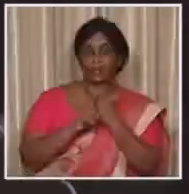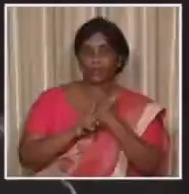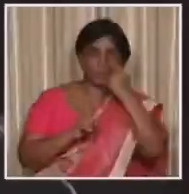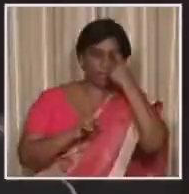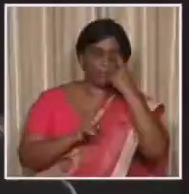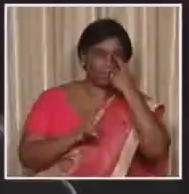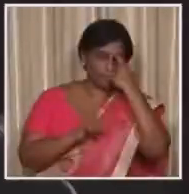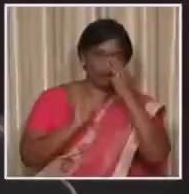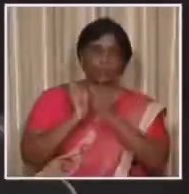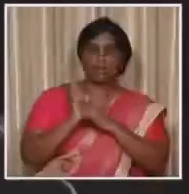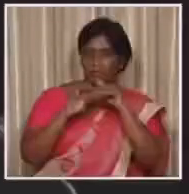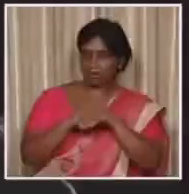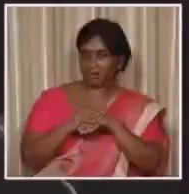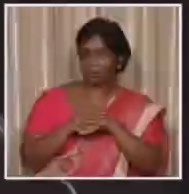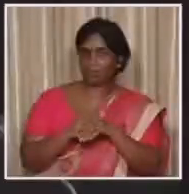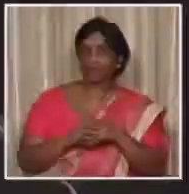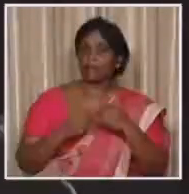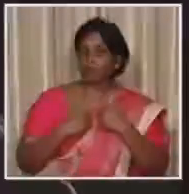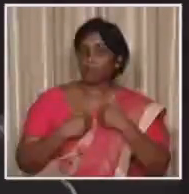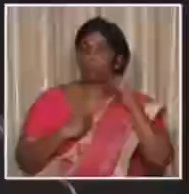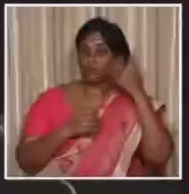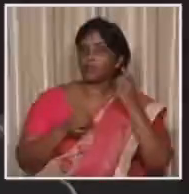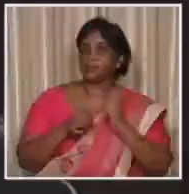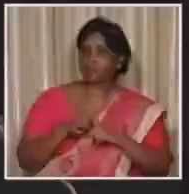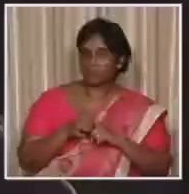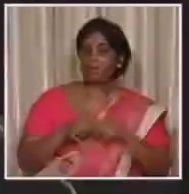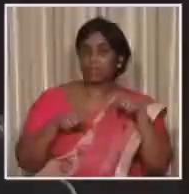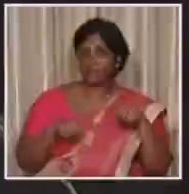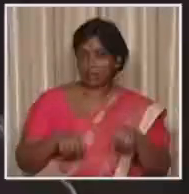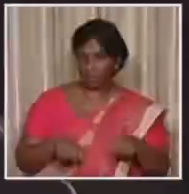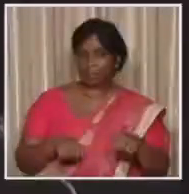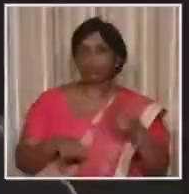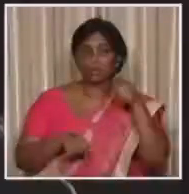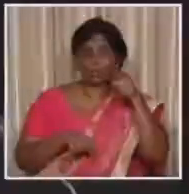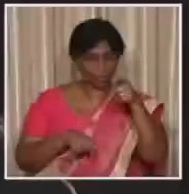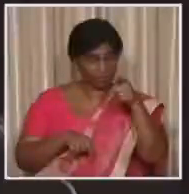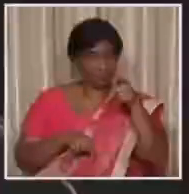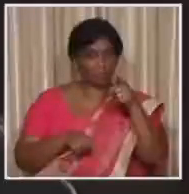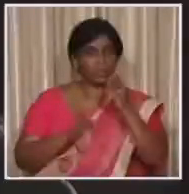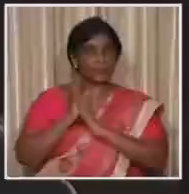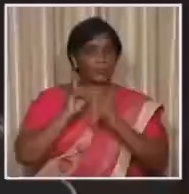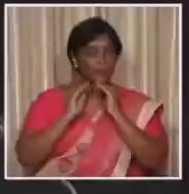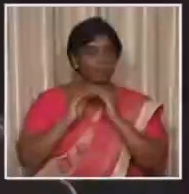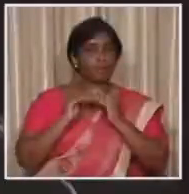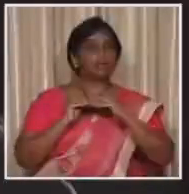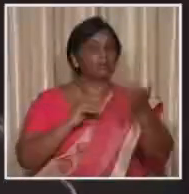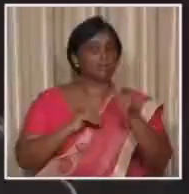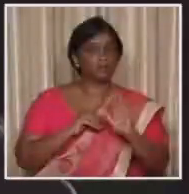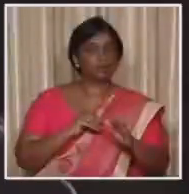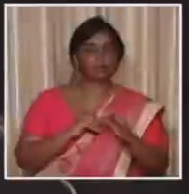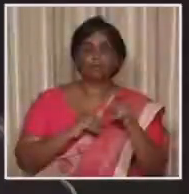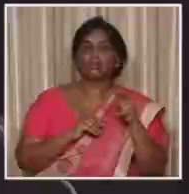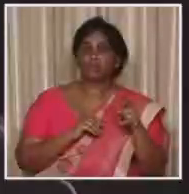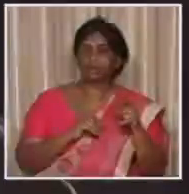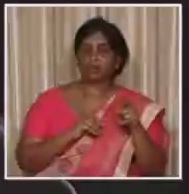Matan District in Eugenaker Naya. Apart of Vishesh Prasnatina, me then Ubutumagi Amatiansi, Idripita Tiena, Astro